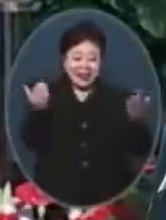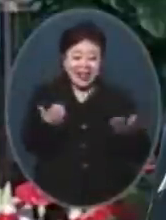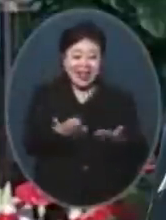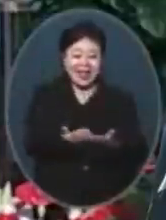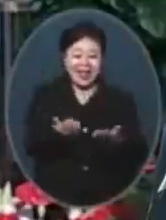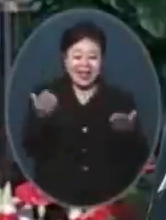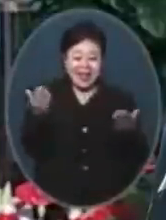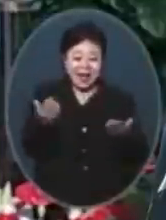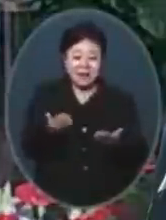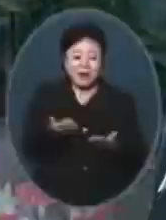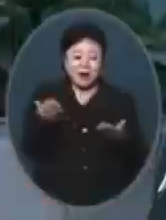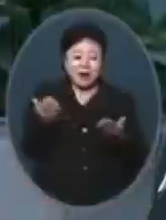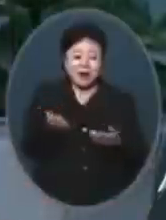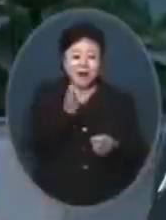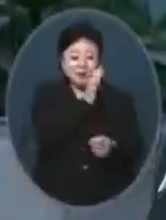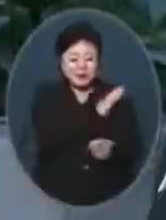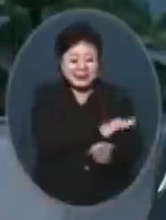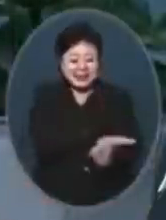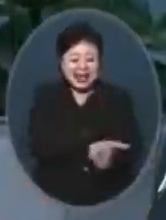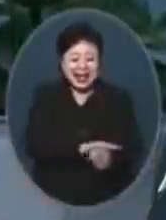내